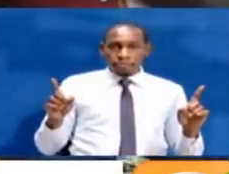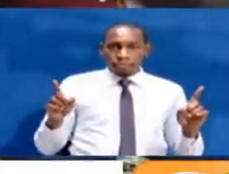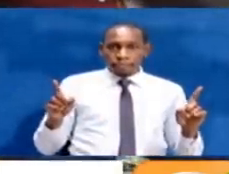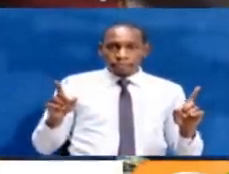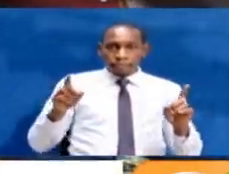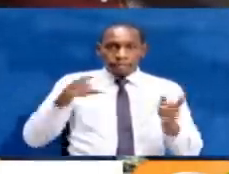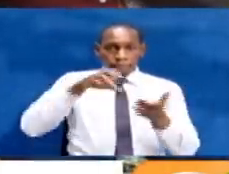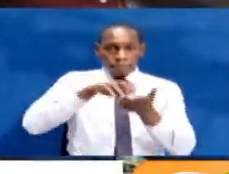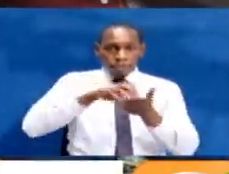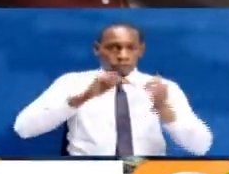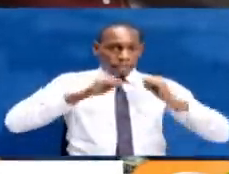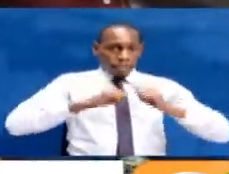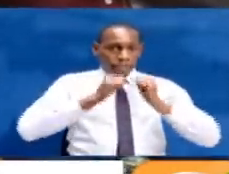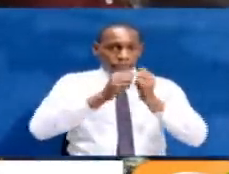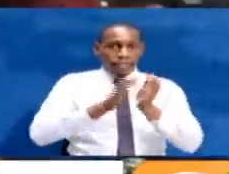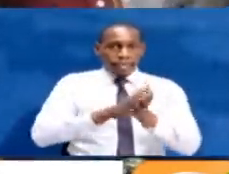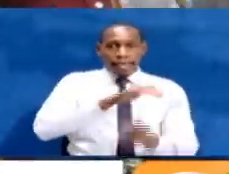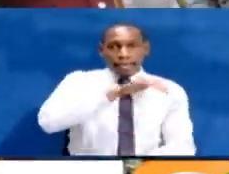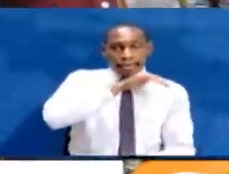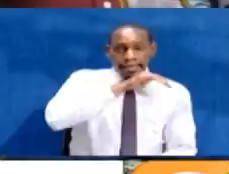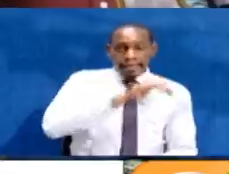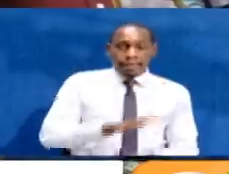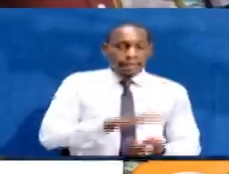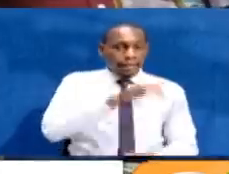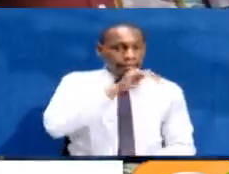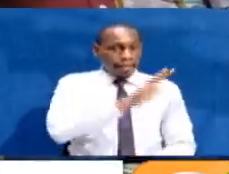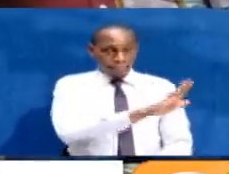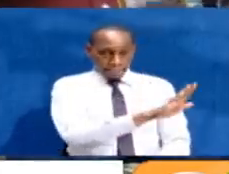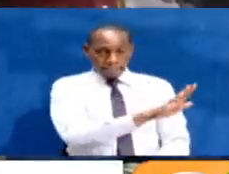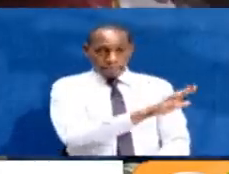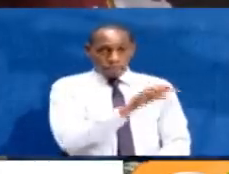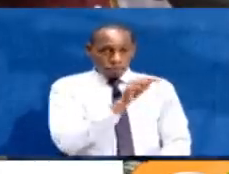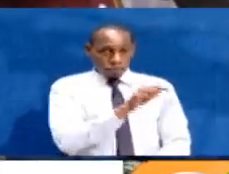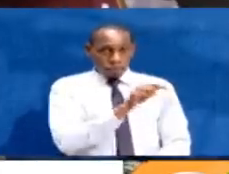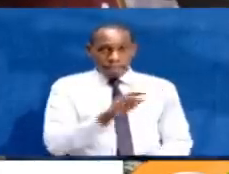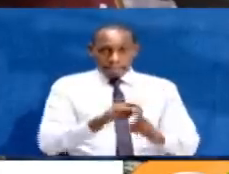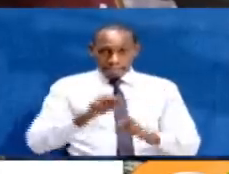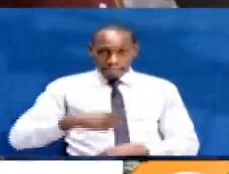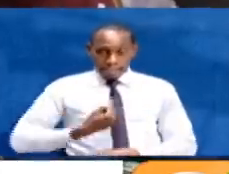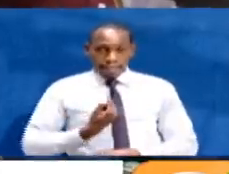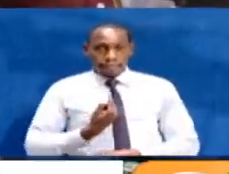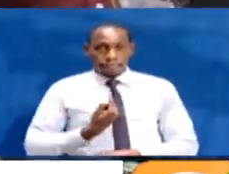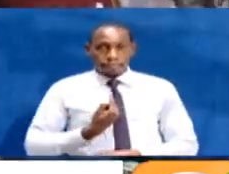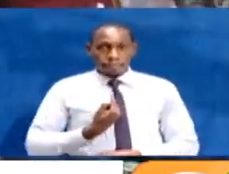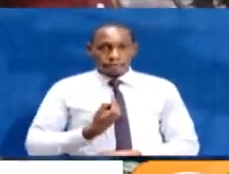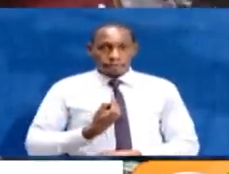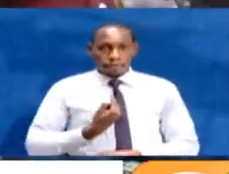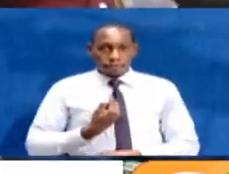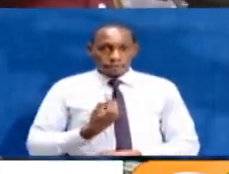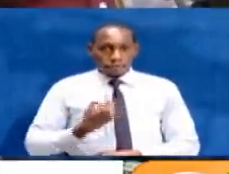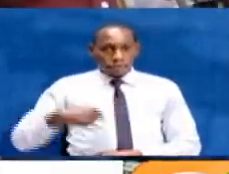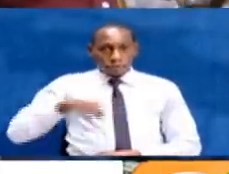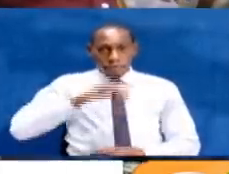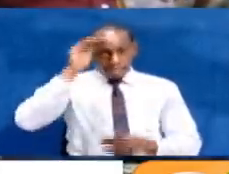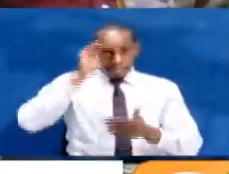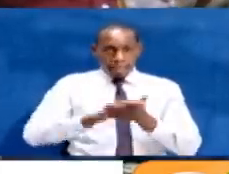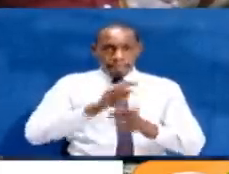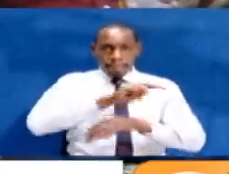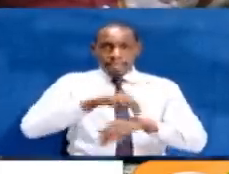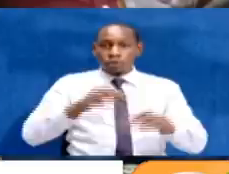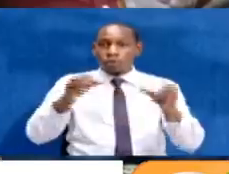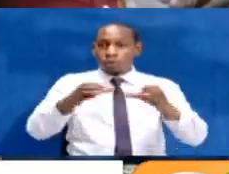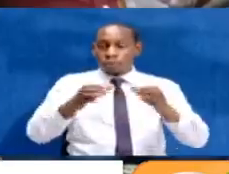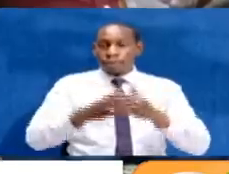mahali ninakubaliana na former prime minister, yeye kama vile mimi tunaamini katika chama ya